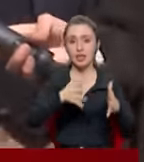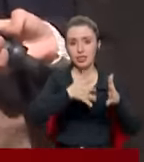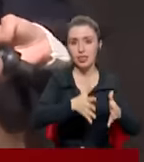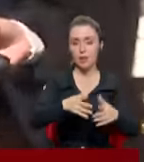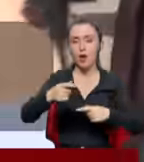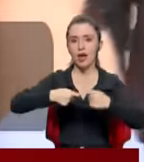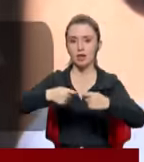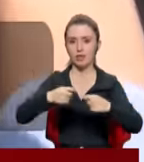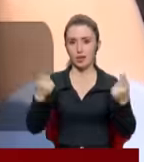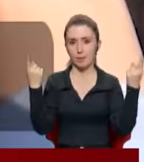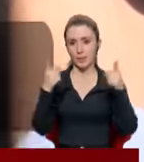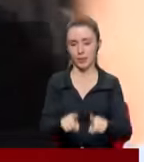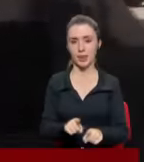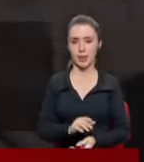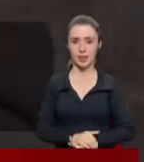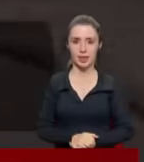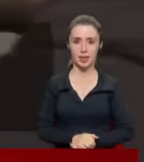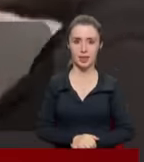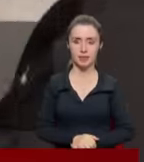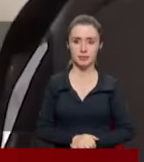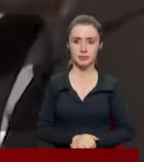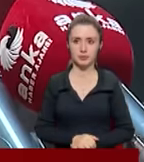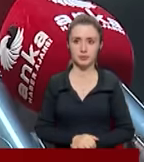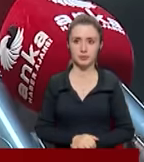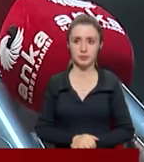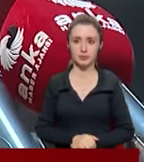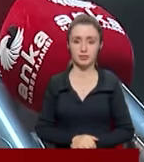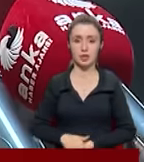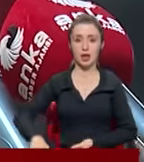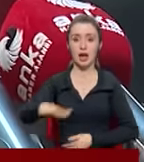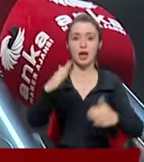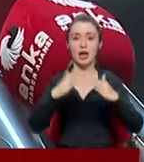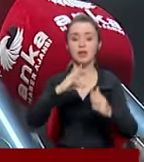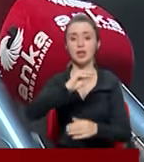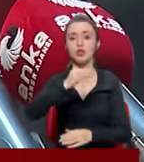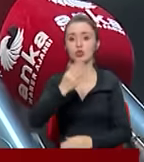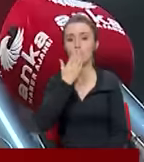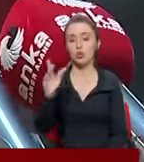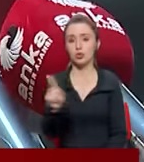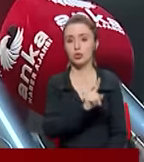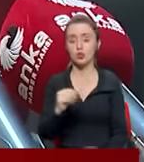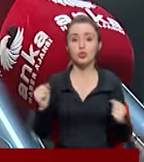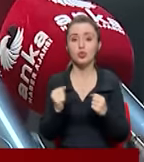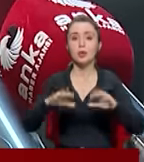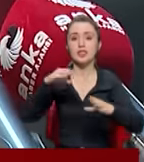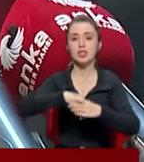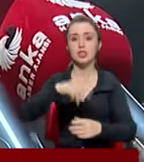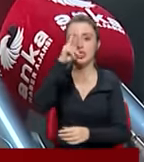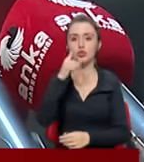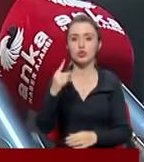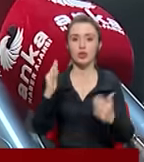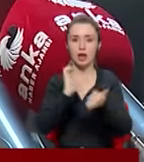esnafıyla buluştu Siz Allah razı olsun her evdeki çocuğun okuması üşümemesi için 200.000